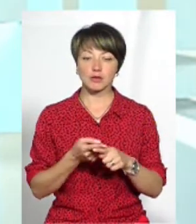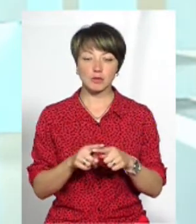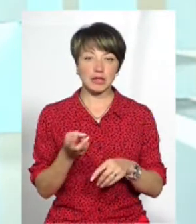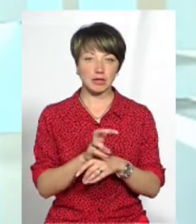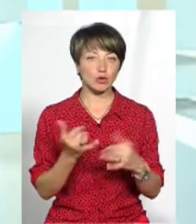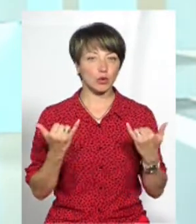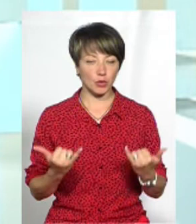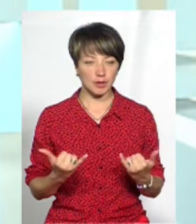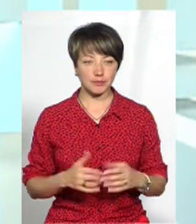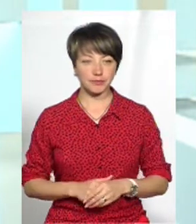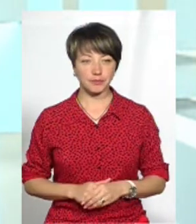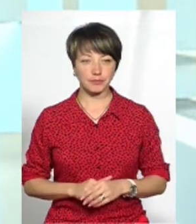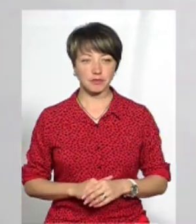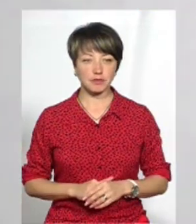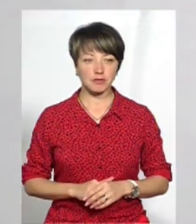співбесіду сьогодні.